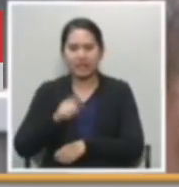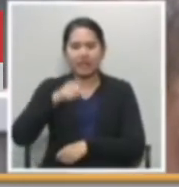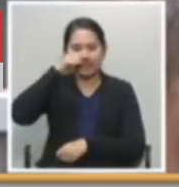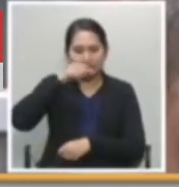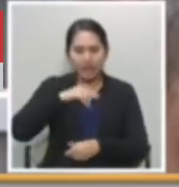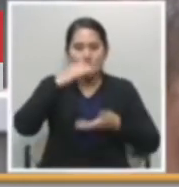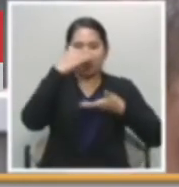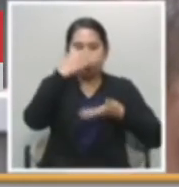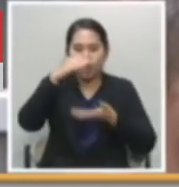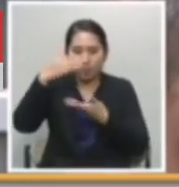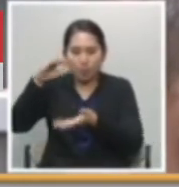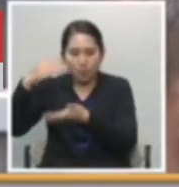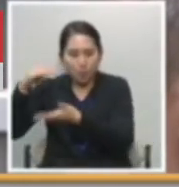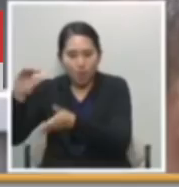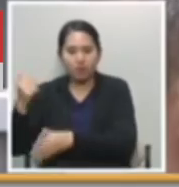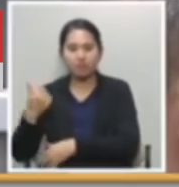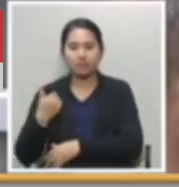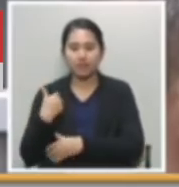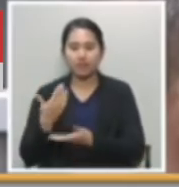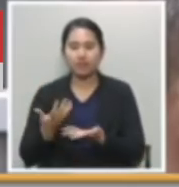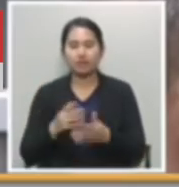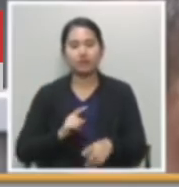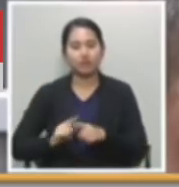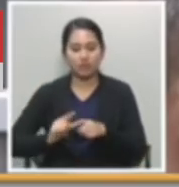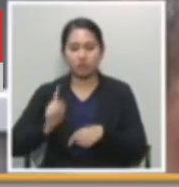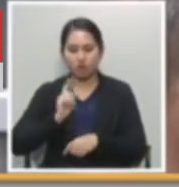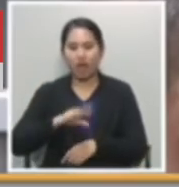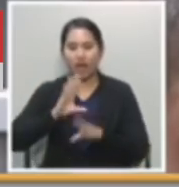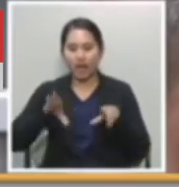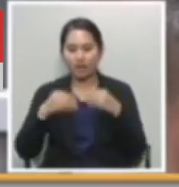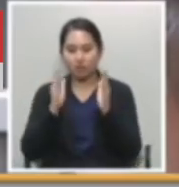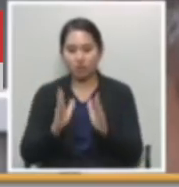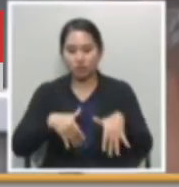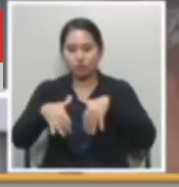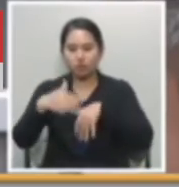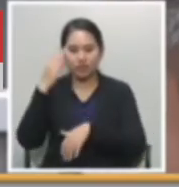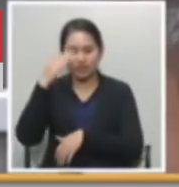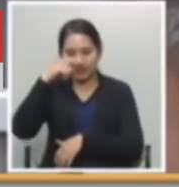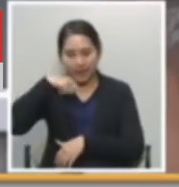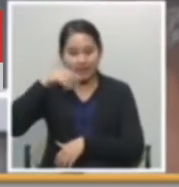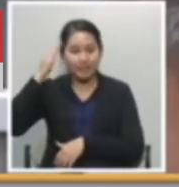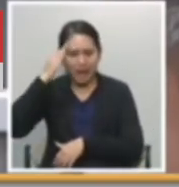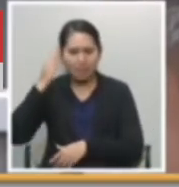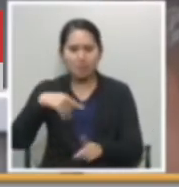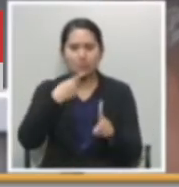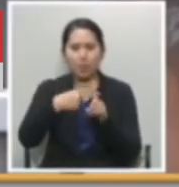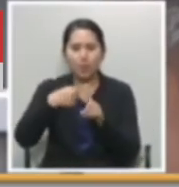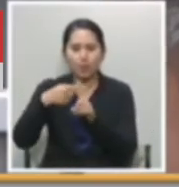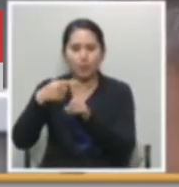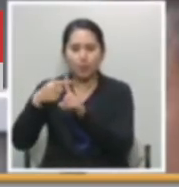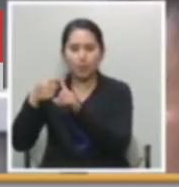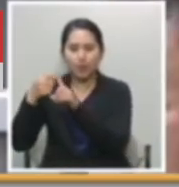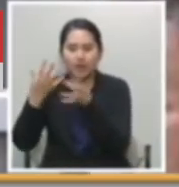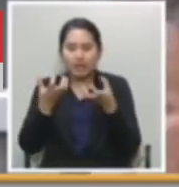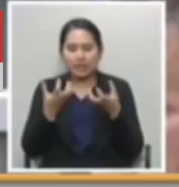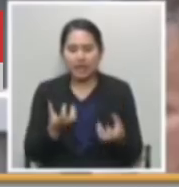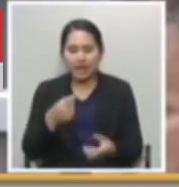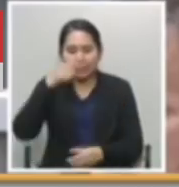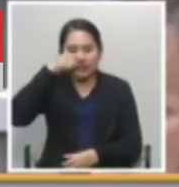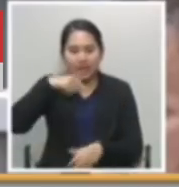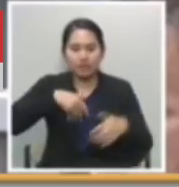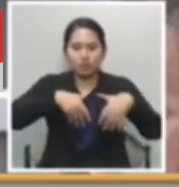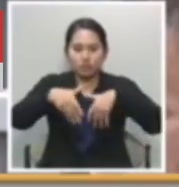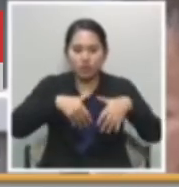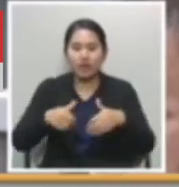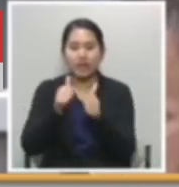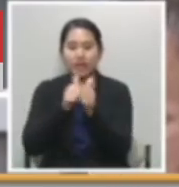ออกจากประเทศไทยด้วยนะครับมันต้องแฉให้คนไทยรู้ทั้งประเทศไม่รู้บวกอะไรกันนักหนาเป็นภาระประชาชนแล้วจะไปแข่งขันกับโลก